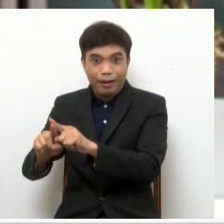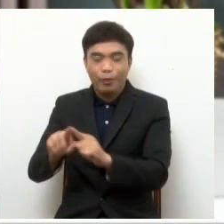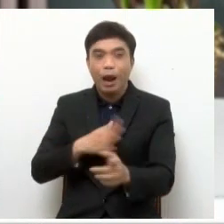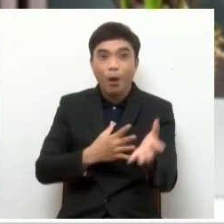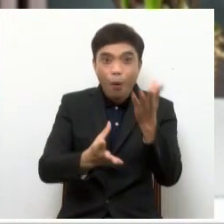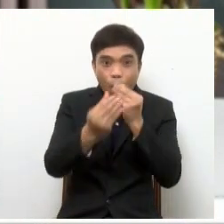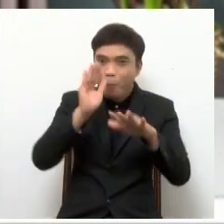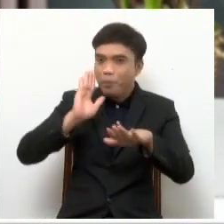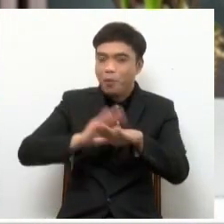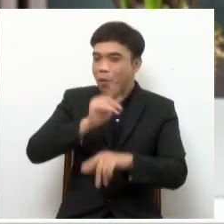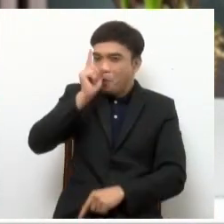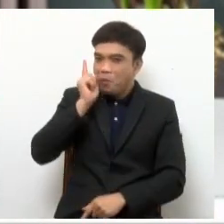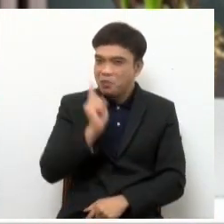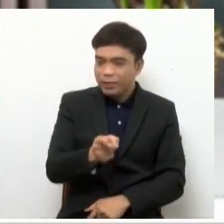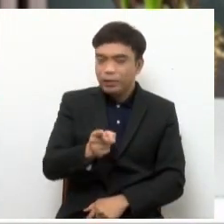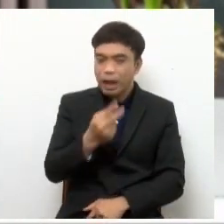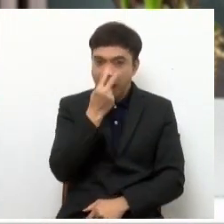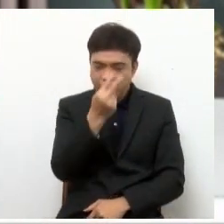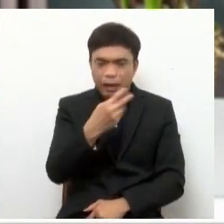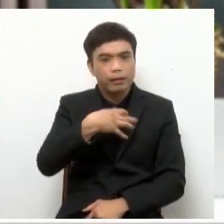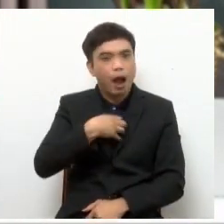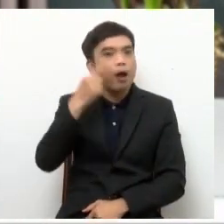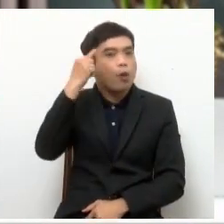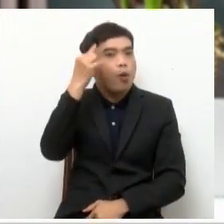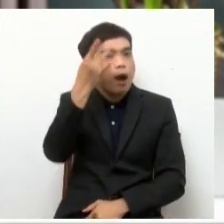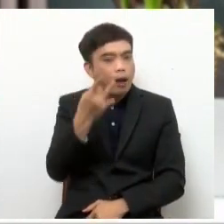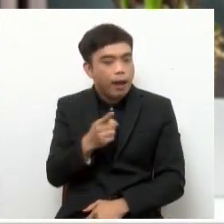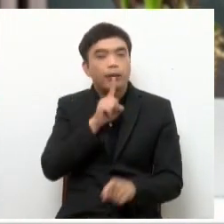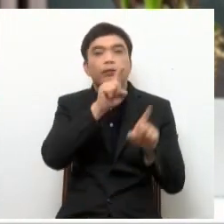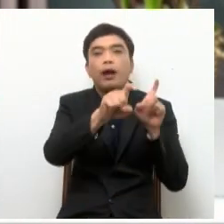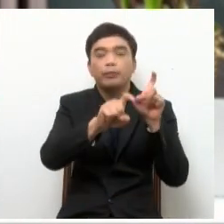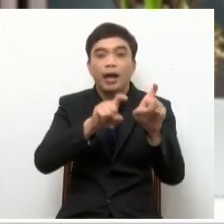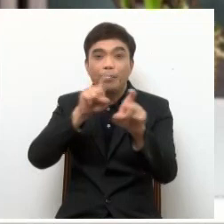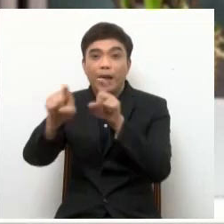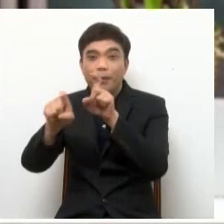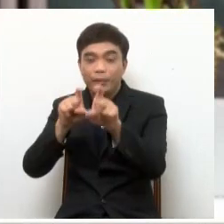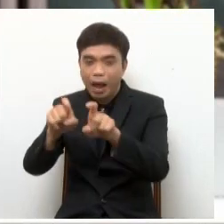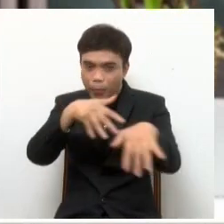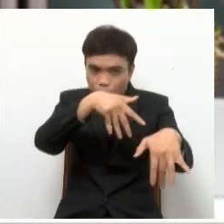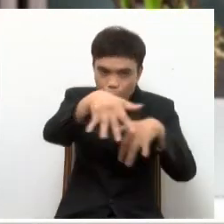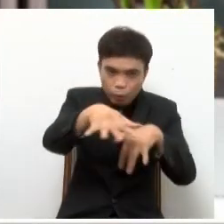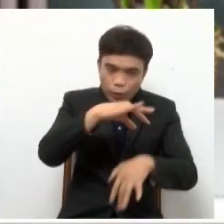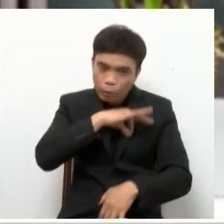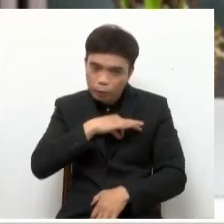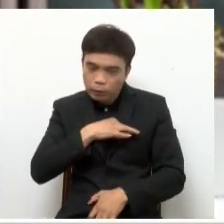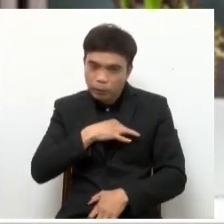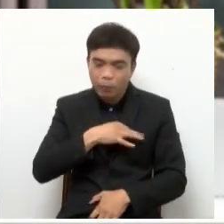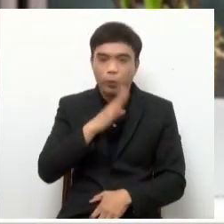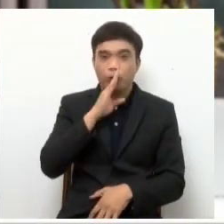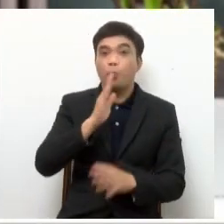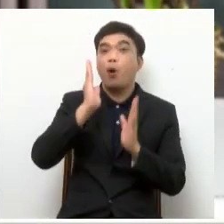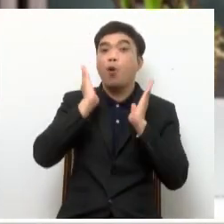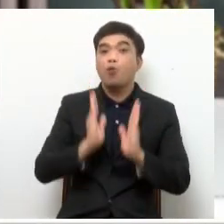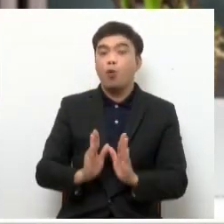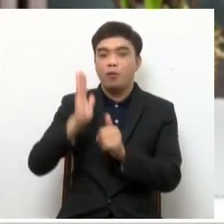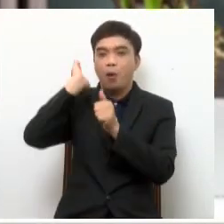ตุ้นถึงคำถามที่อยากรู้จากปราชุมชนผ่านสิ่งที่เราได้เห็นบรรยากาศของการอธิบายของปราชุมช